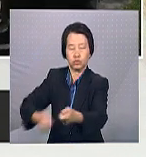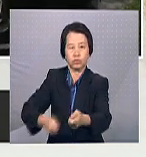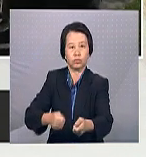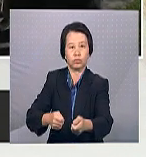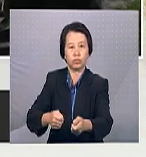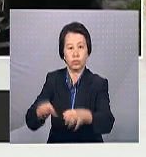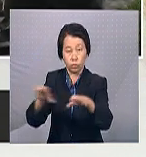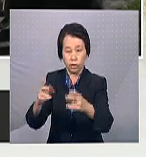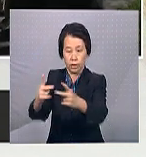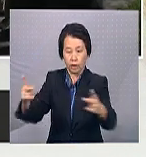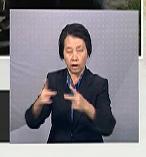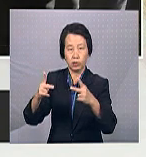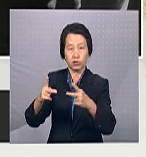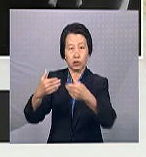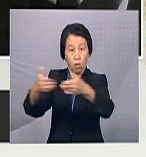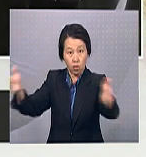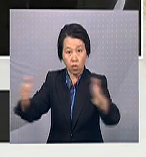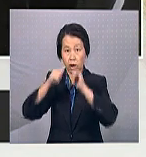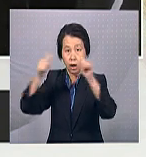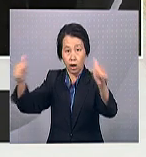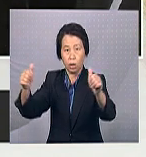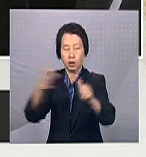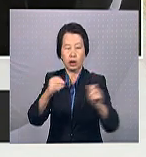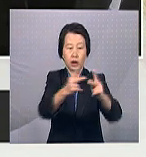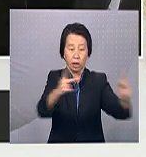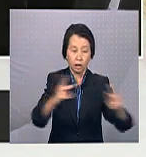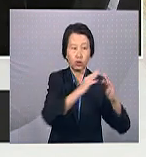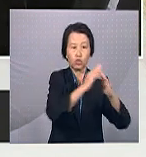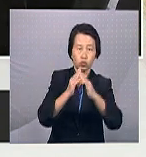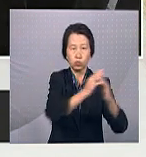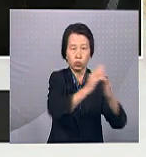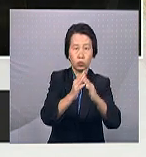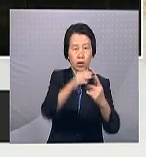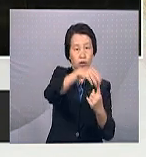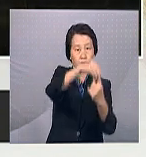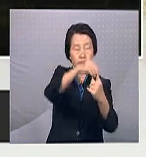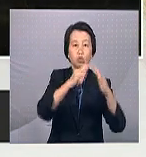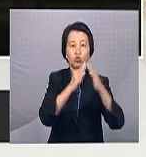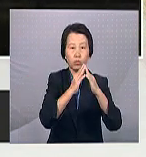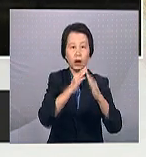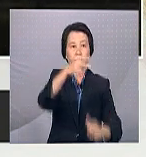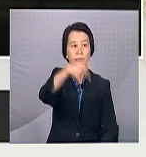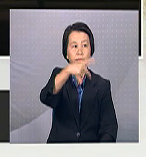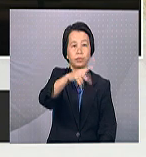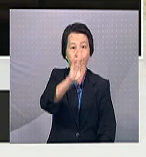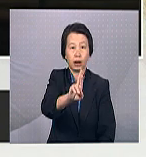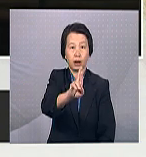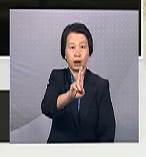di kawasan awam tetapi juga di kawasan perumahan, khususnya rumah PPR.